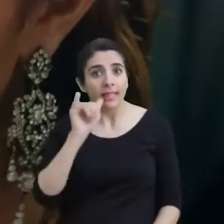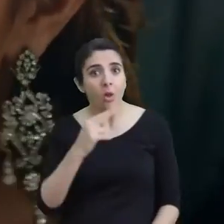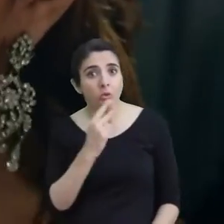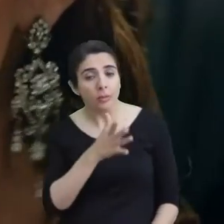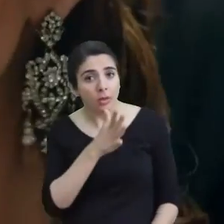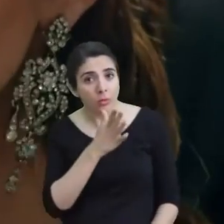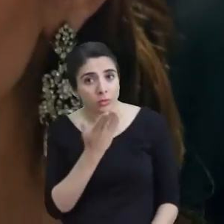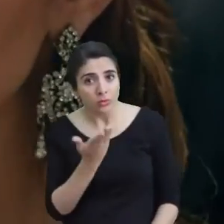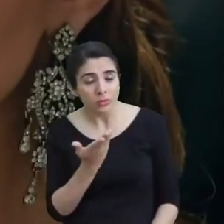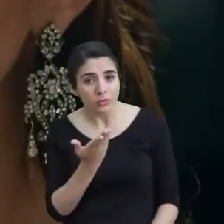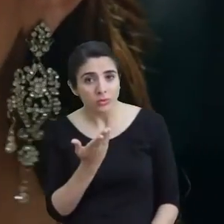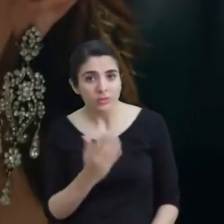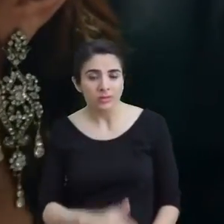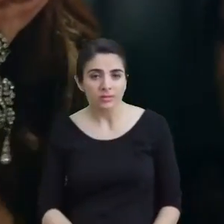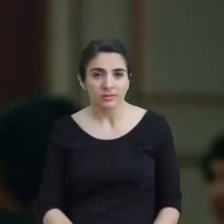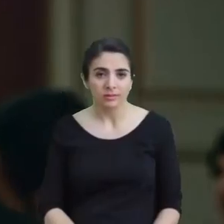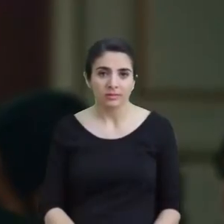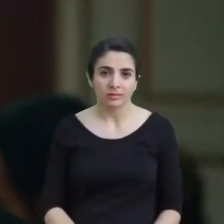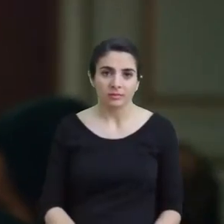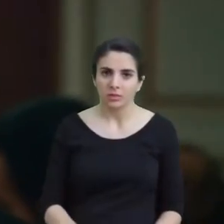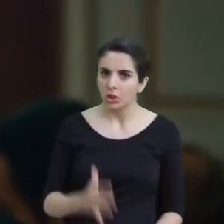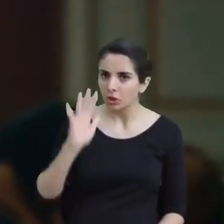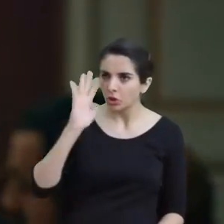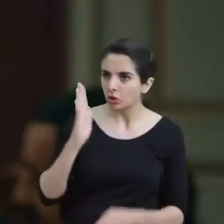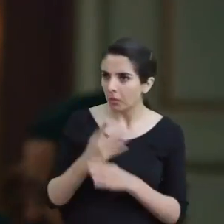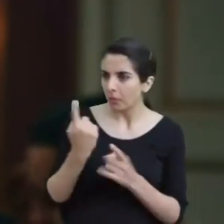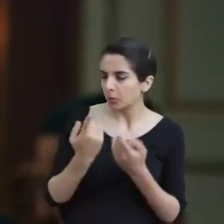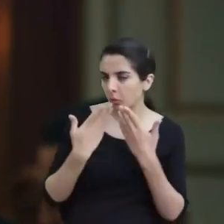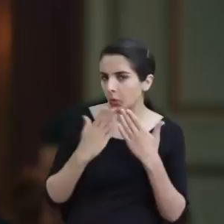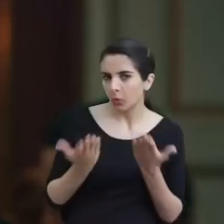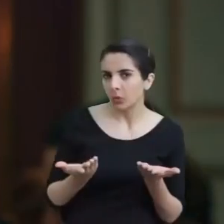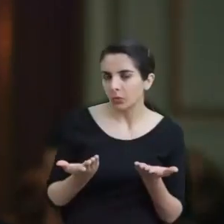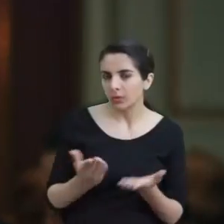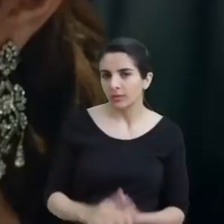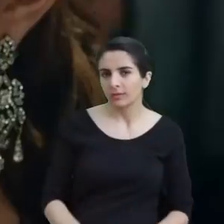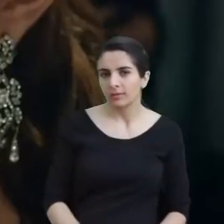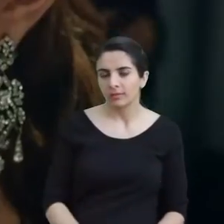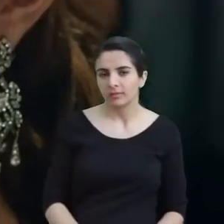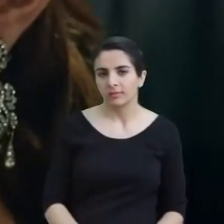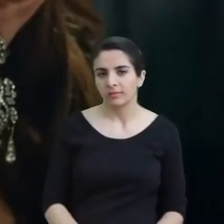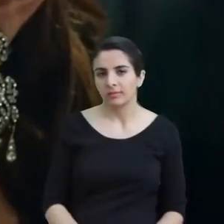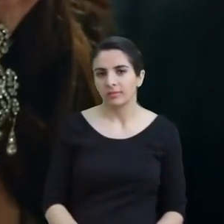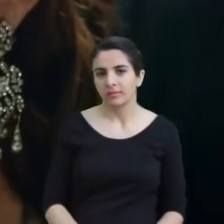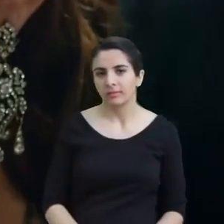Siz İtalyanca konuşabiliyorsunuz. Bunda şaşırılacak bir şey yok.